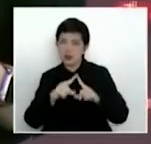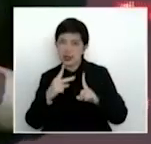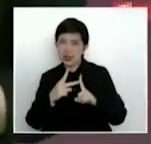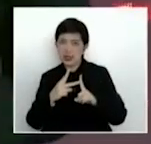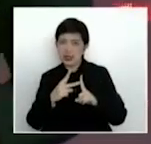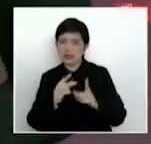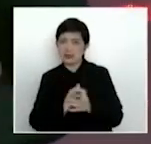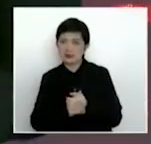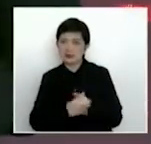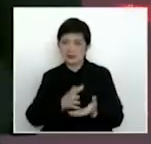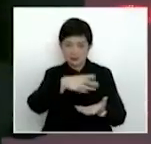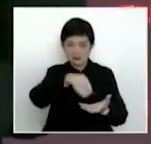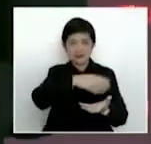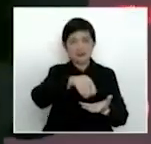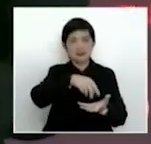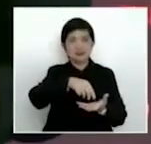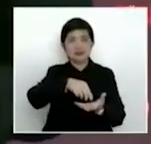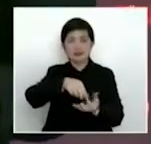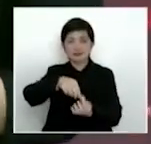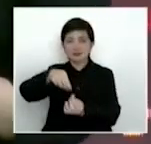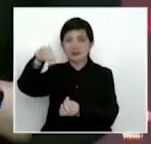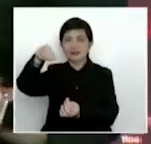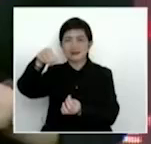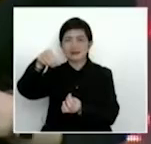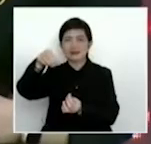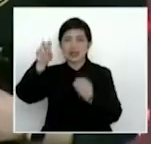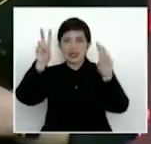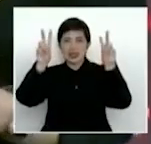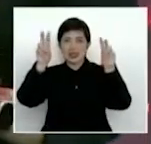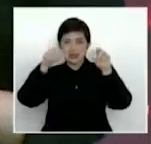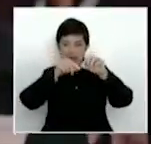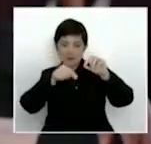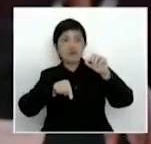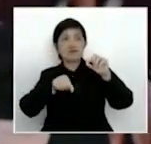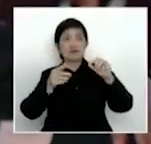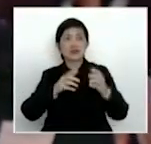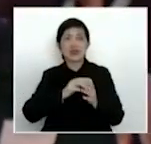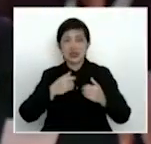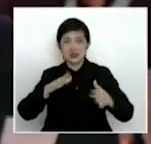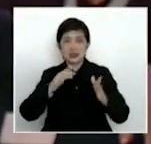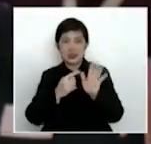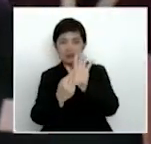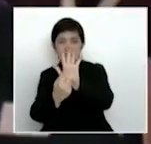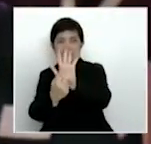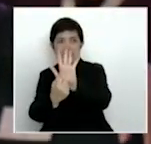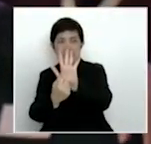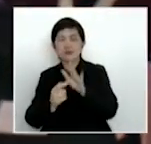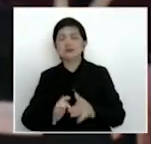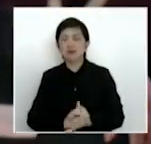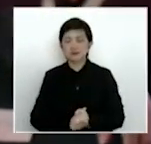Ma untuk mengambil subtema di dalam fishb setelah diambil boleh diperlihatkan ke kamera hadirin dan juga